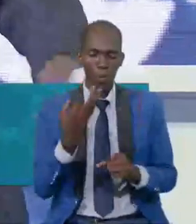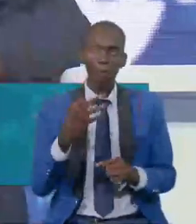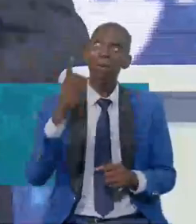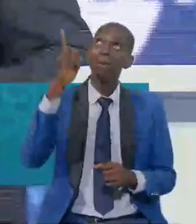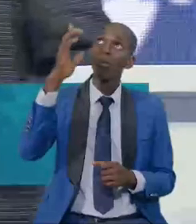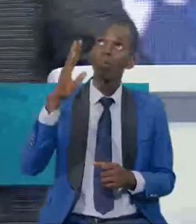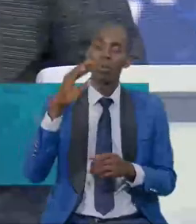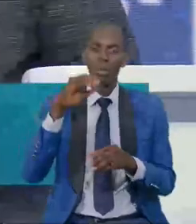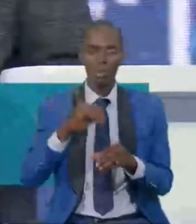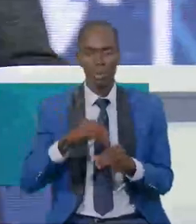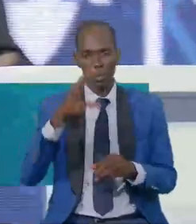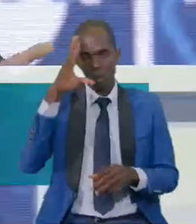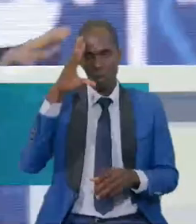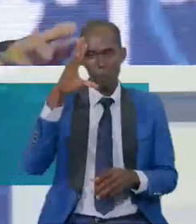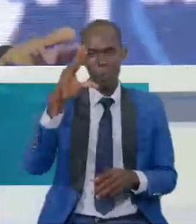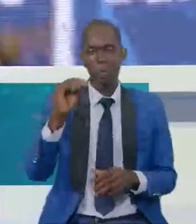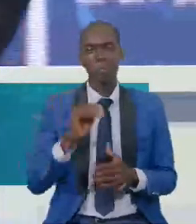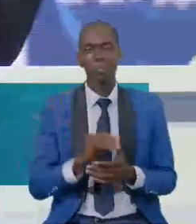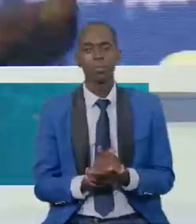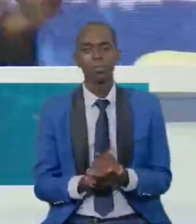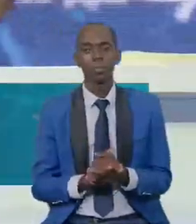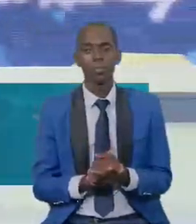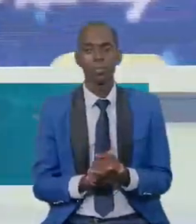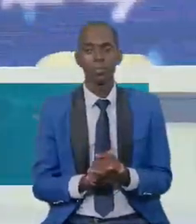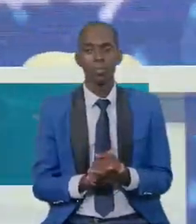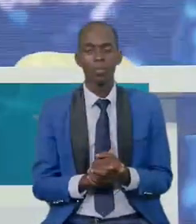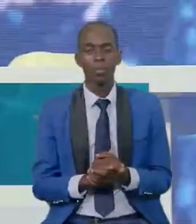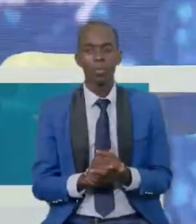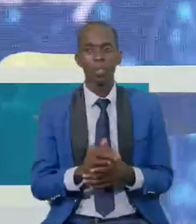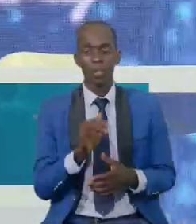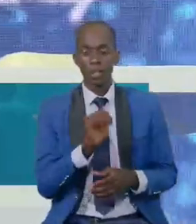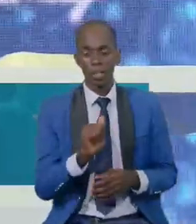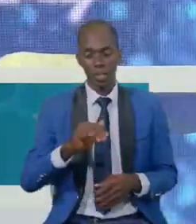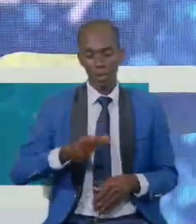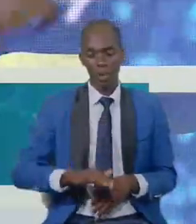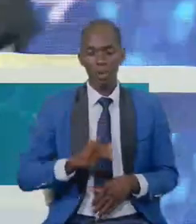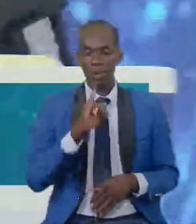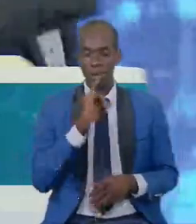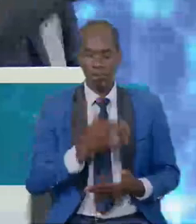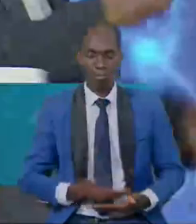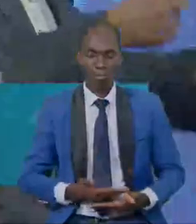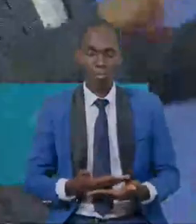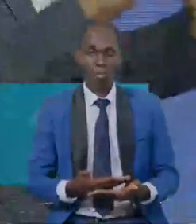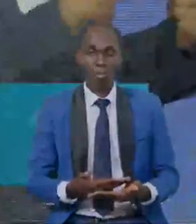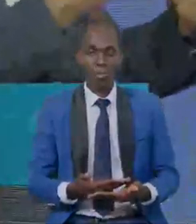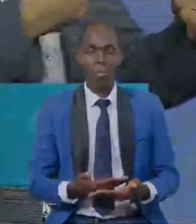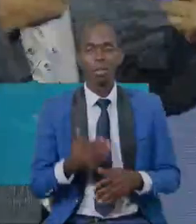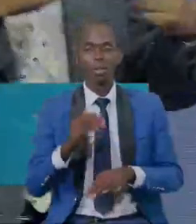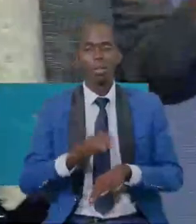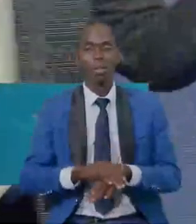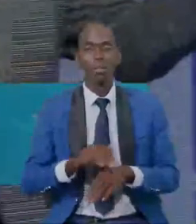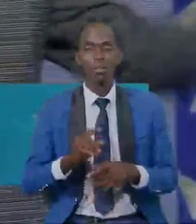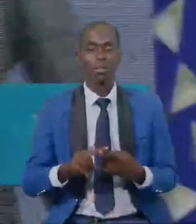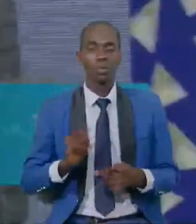Que Jésus-Christ est la puissance de Dieu dans l'homme. Un enfant est né.